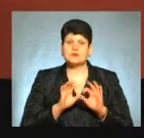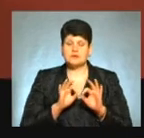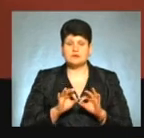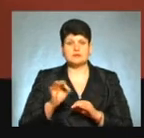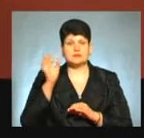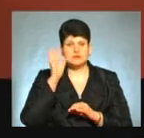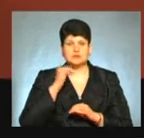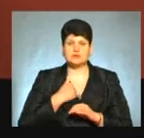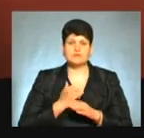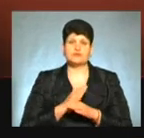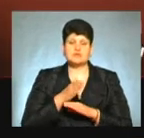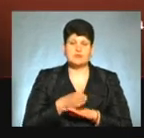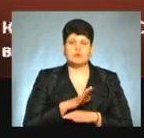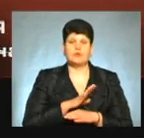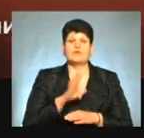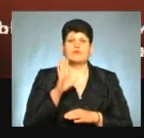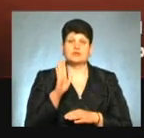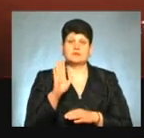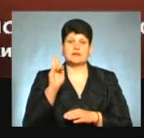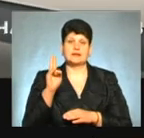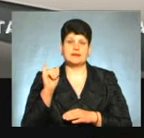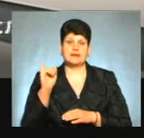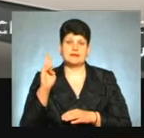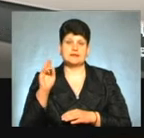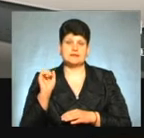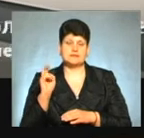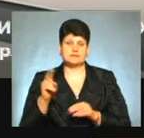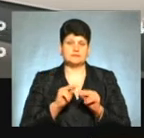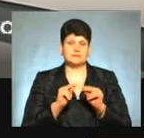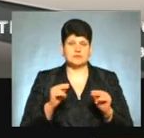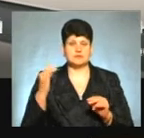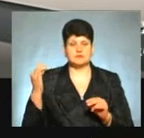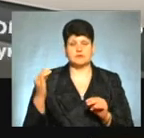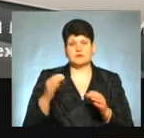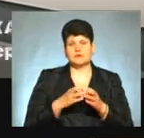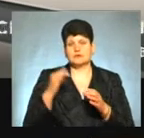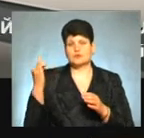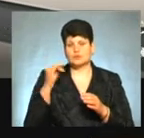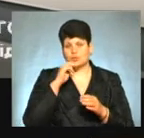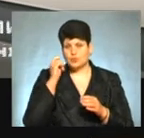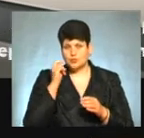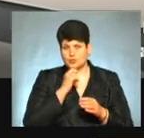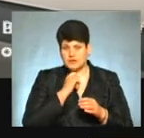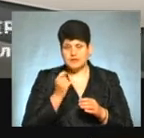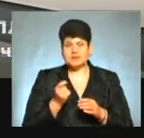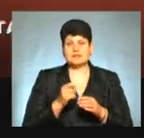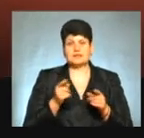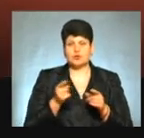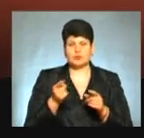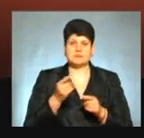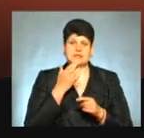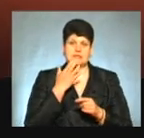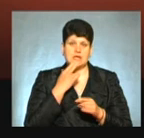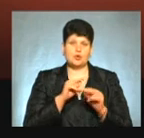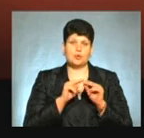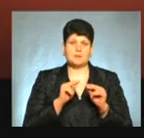роз'яснення. Нагадаю, що у нас в гостях був Володимир Кіцяк, доцент кафедри історії України, археології та спеціальних галузей історичних наук